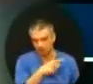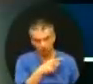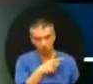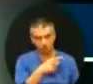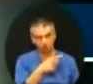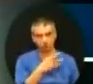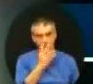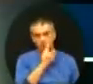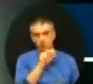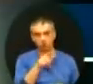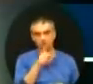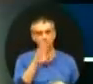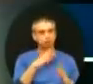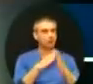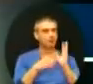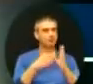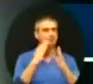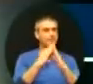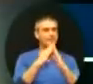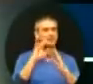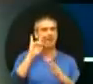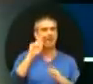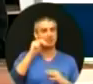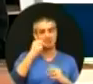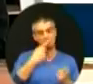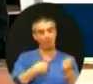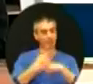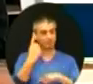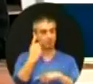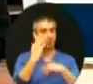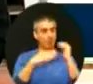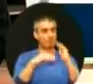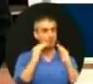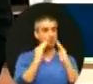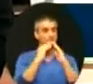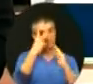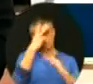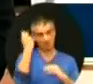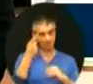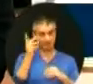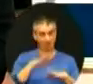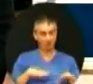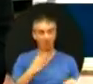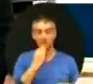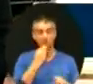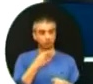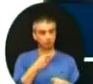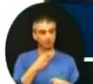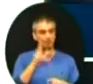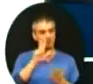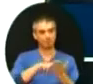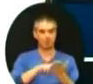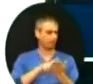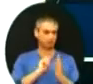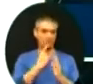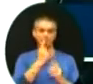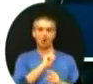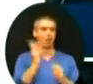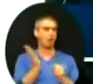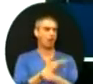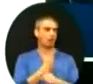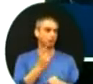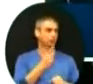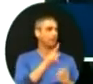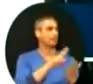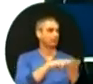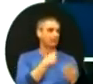אותה סוגיה, יש בבית חנינה היום הפוכה, שבנו בית ערבי על קרקע יהודית, ובגץ שם לא ביקש להרוס. קודם כל,